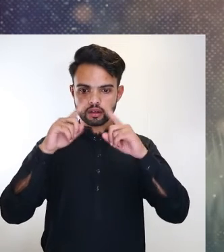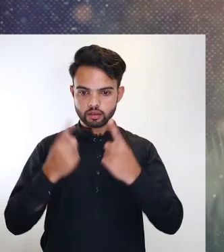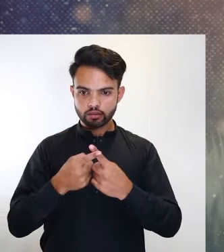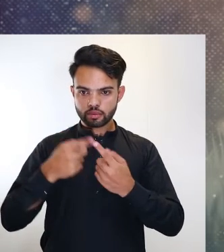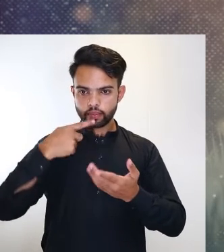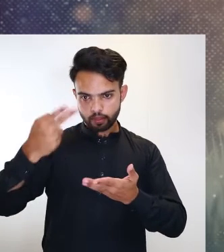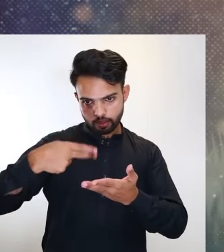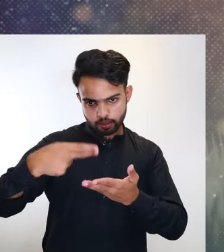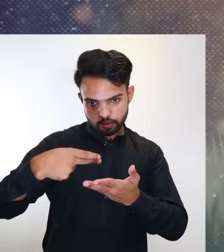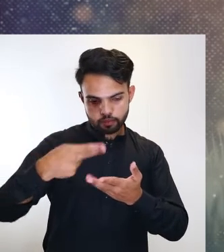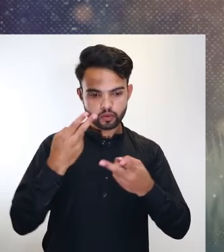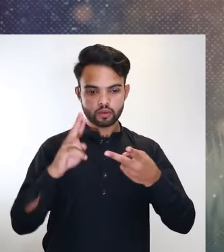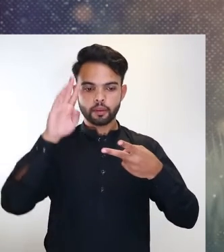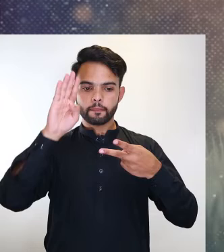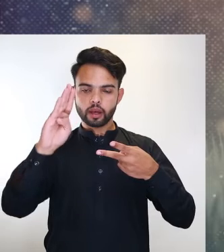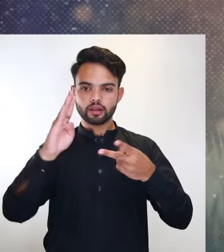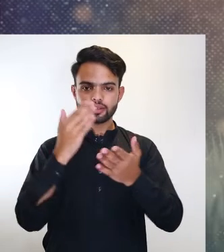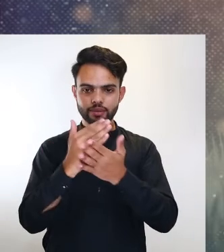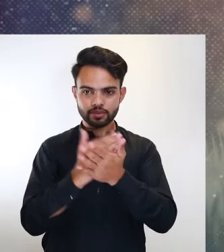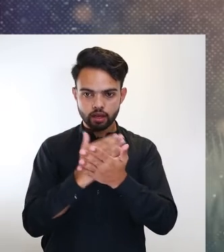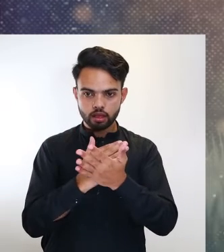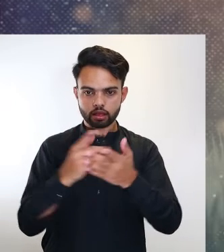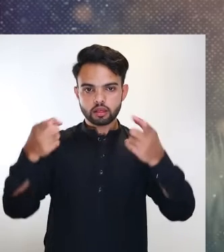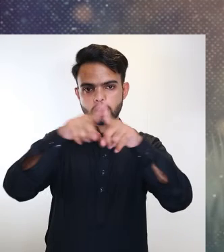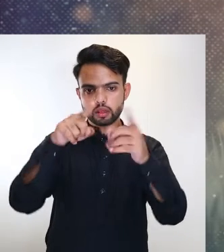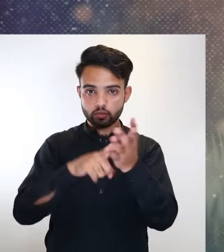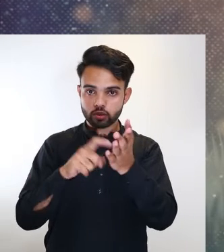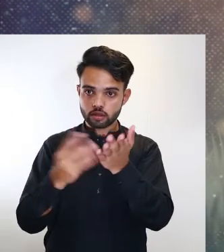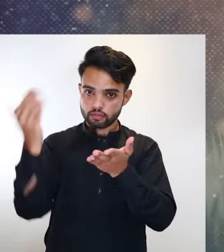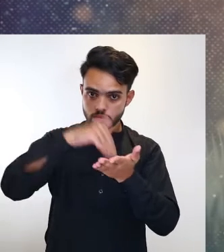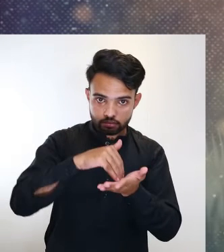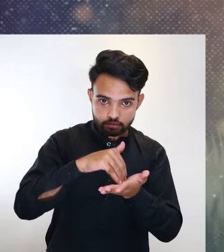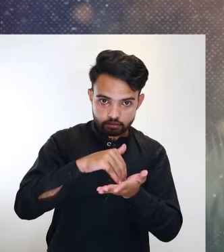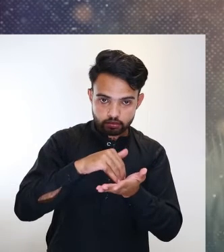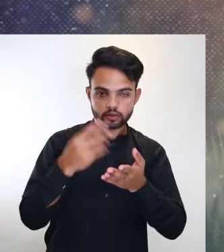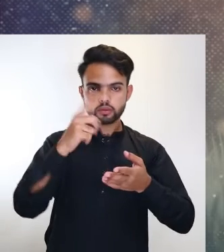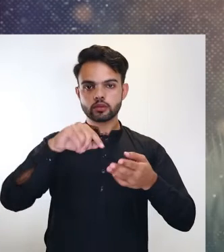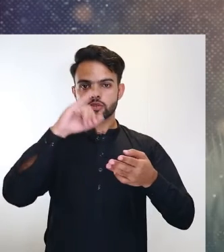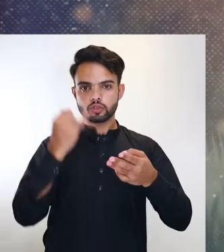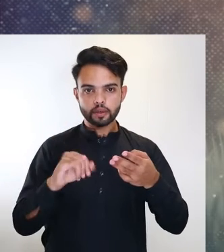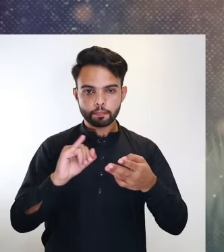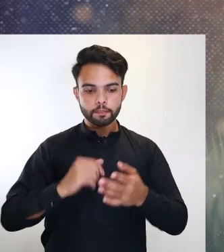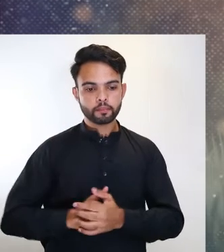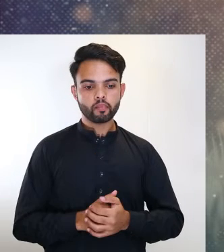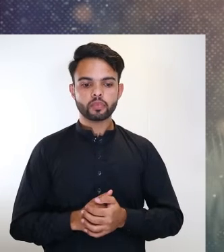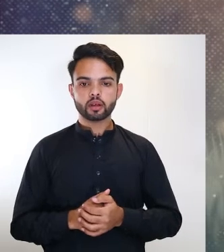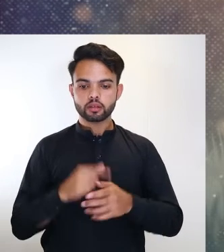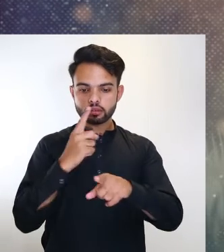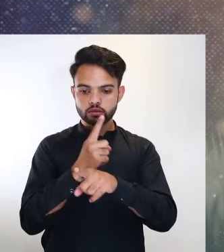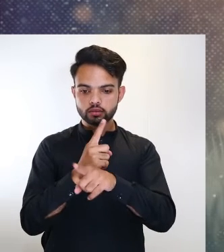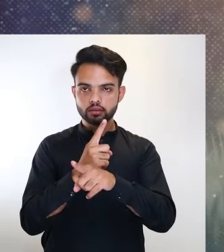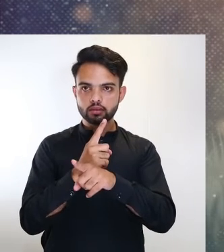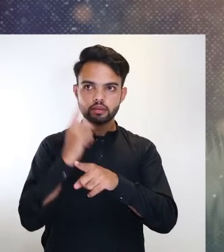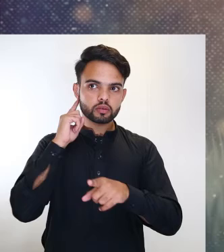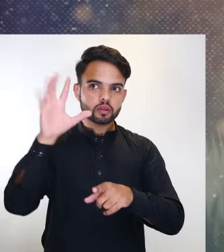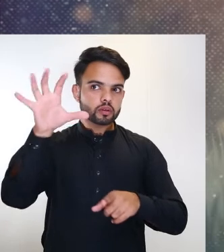थी। बे, सब्जियों के साथ मुर्गी भी लाई थी। जीम, टीचर की बात